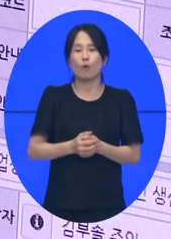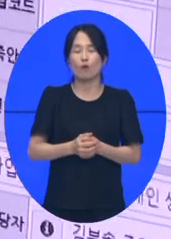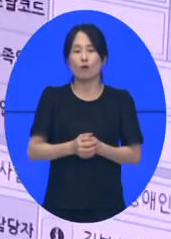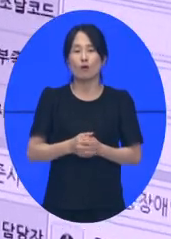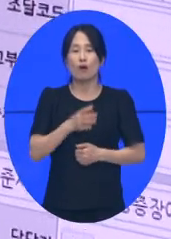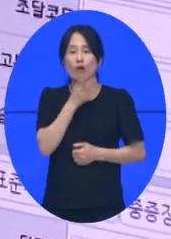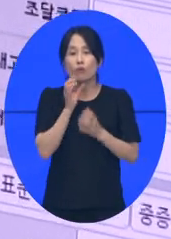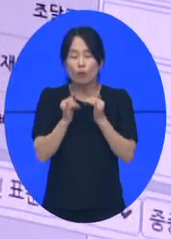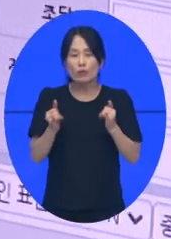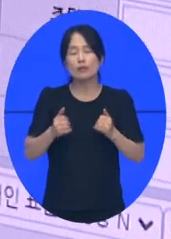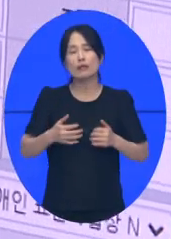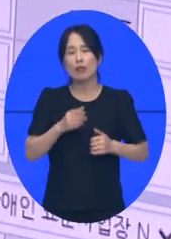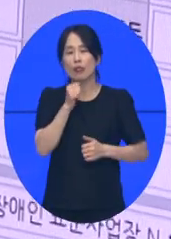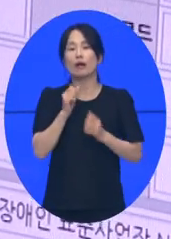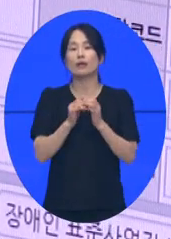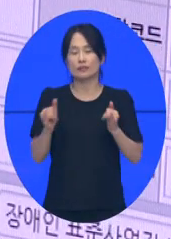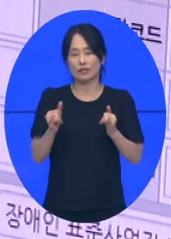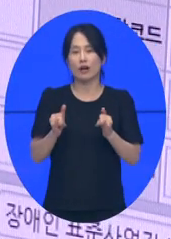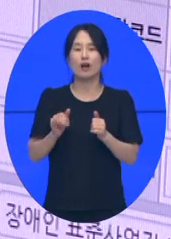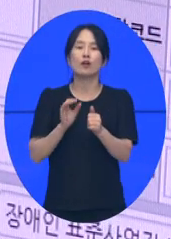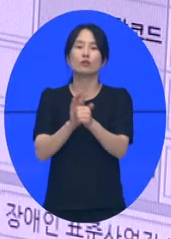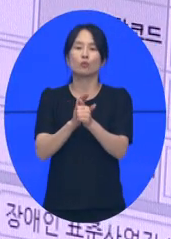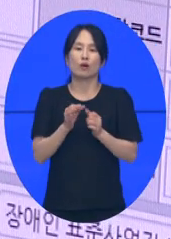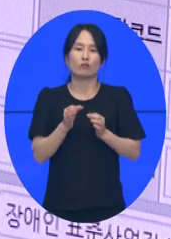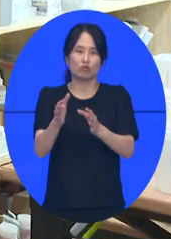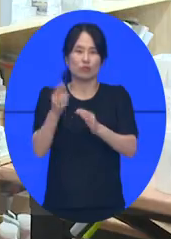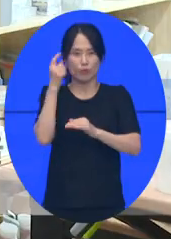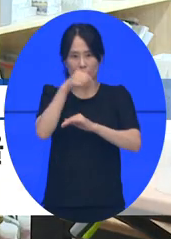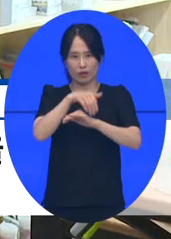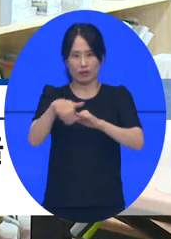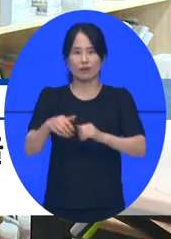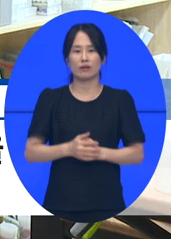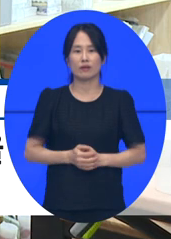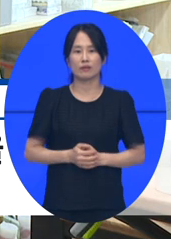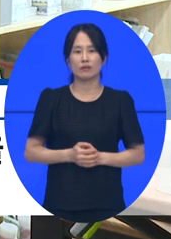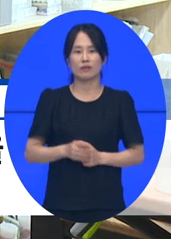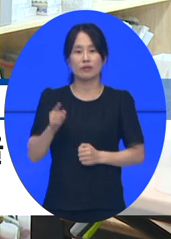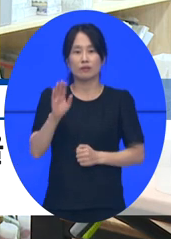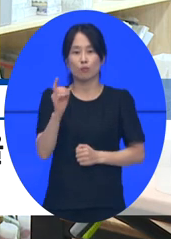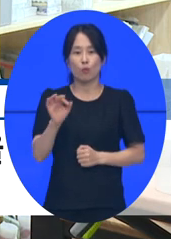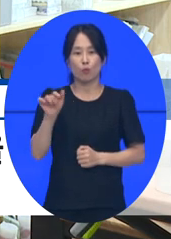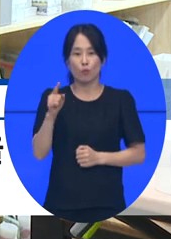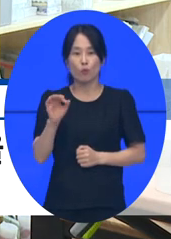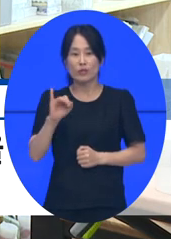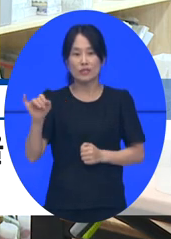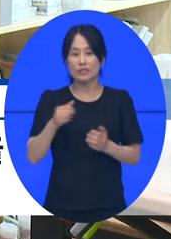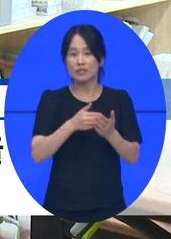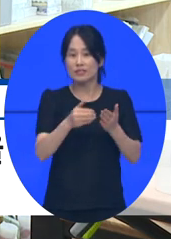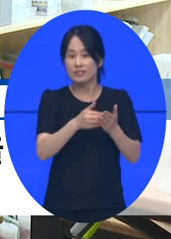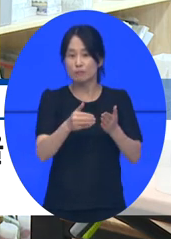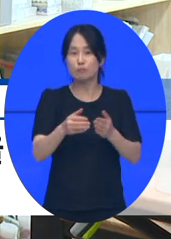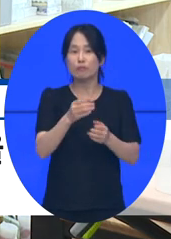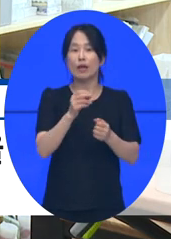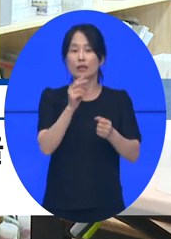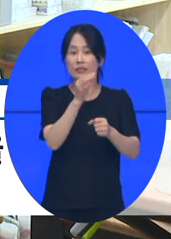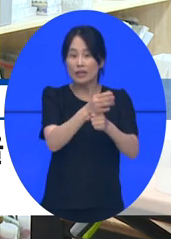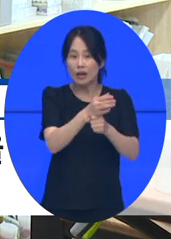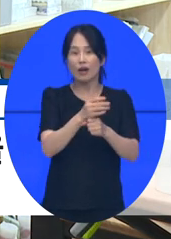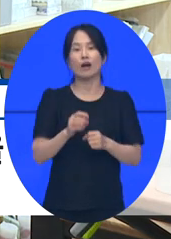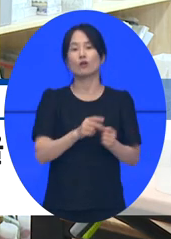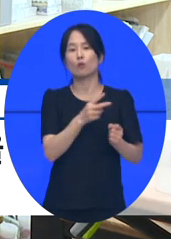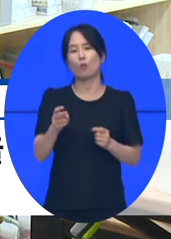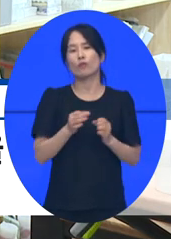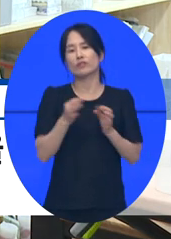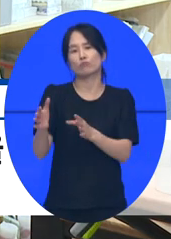근로빈곤층과 노인, 장애인을 위한 자활기금으로 활용됩니다. 봉공이 굿즈를 구매하는 것이 곧 기부로 이어지고 우리